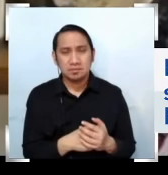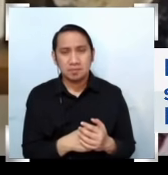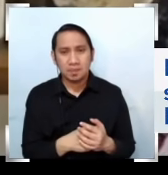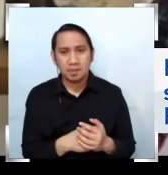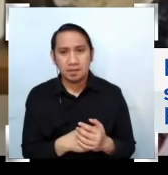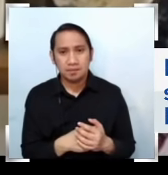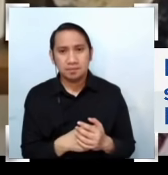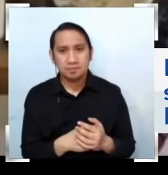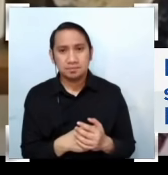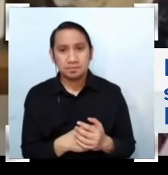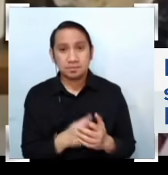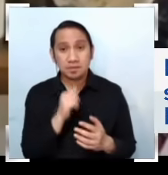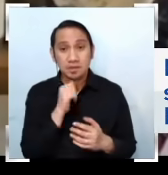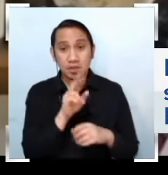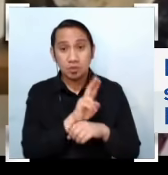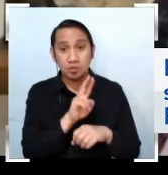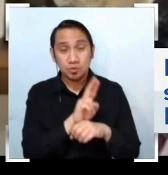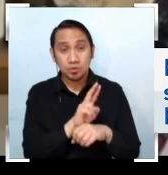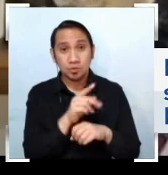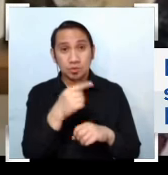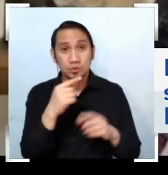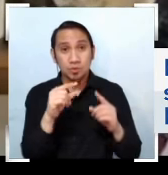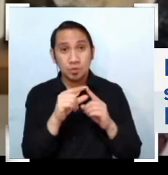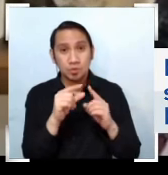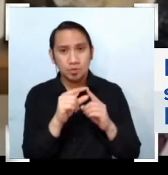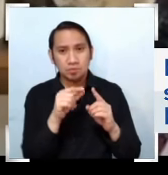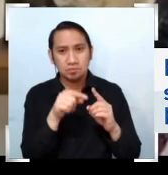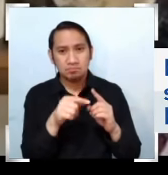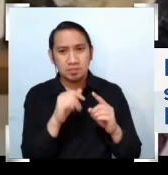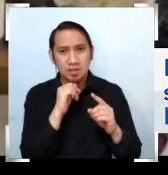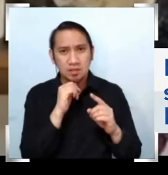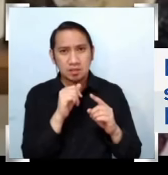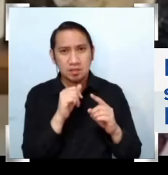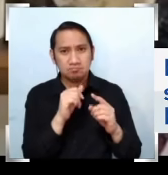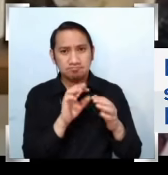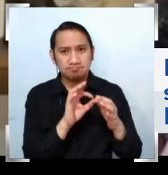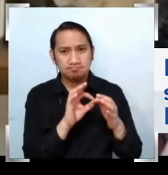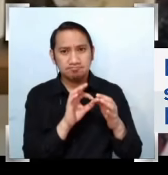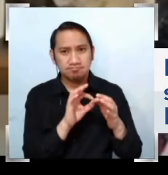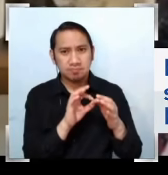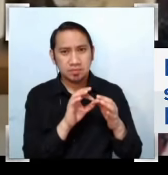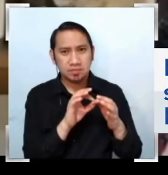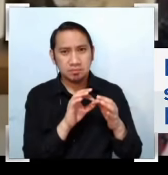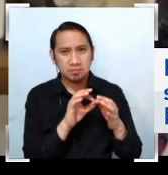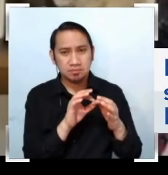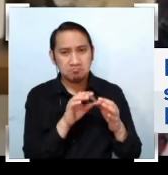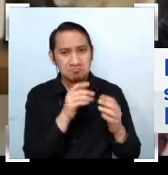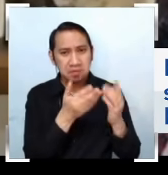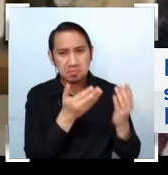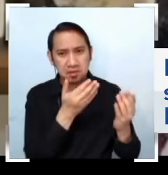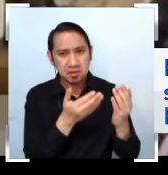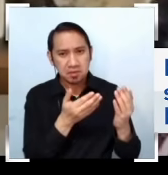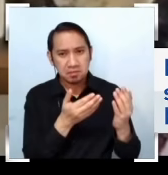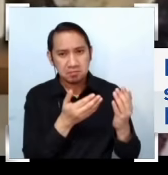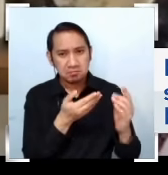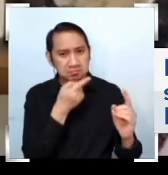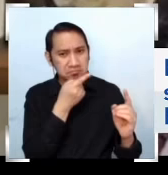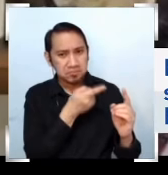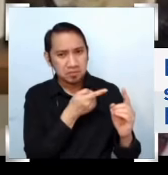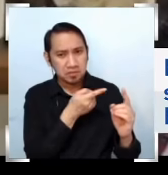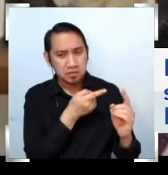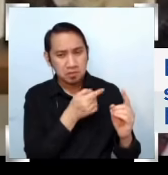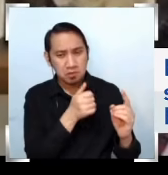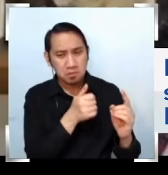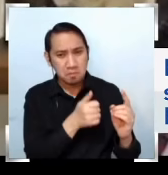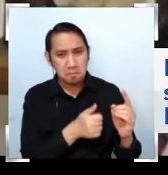to use the term from another inquiry, hindi siya foot soldier dito. Siya yung isa sa big wigs, siya yung